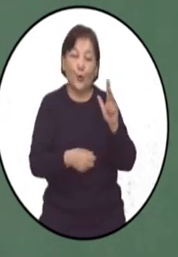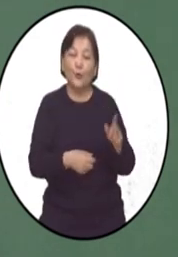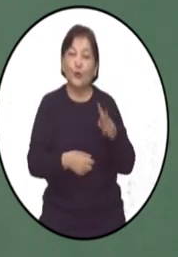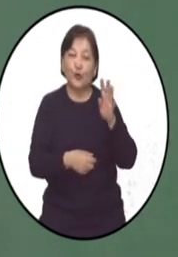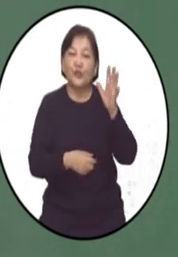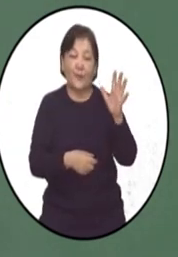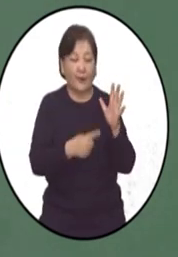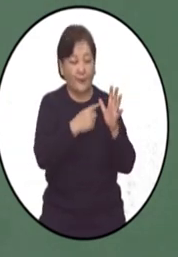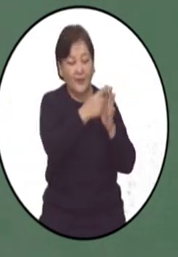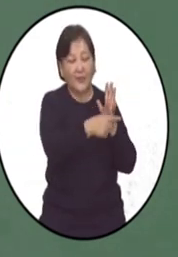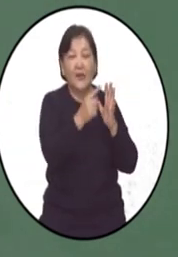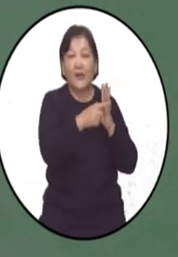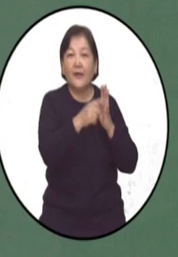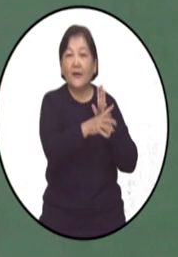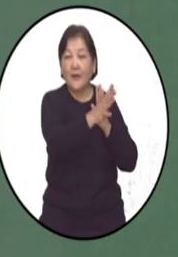цифрийг дарчих юм бол